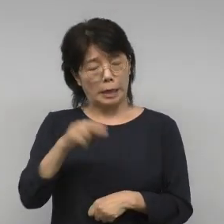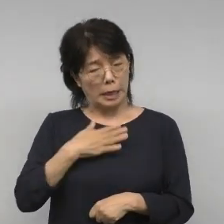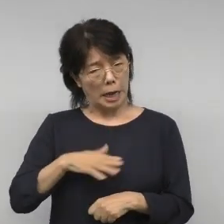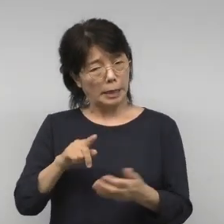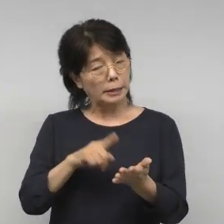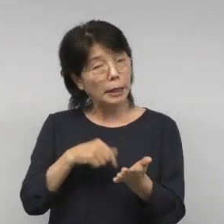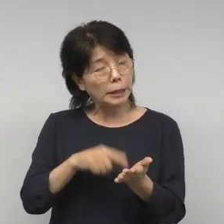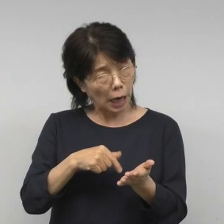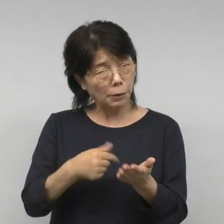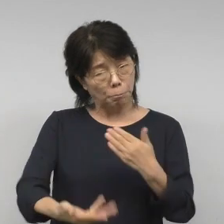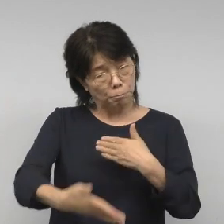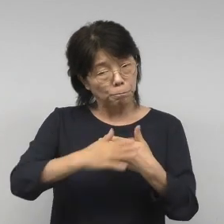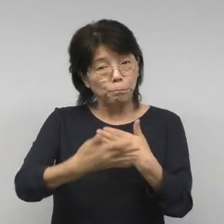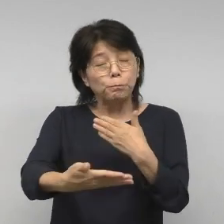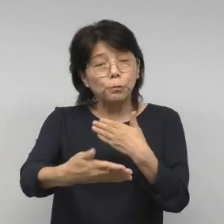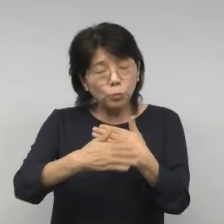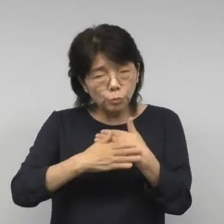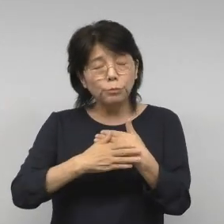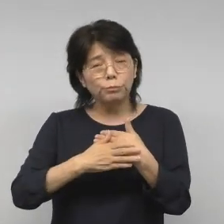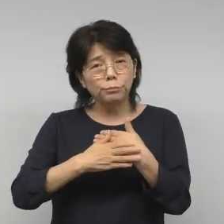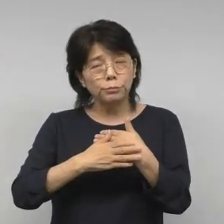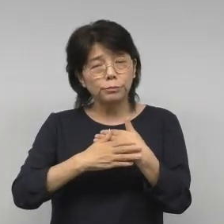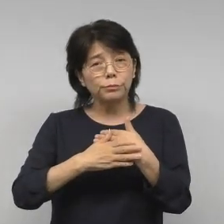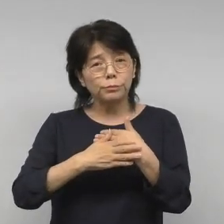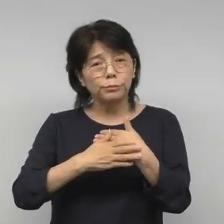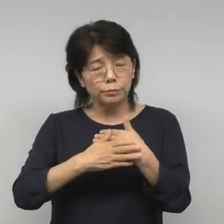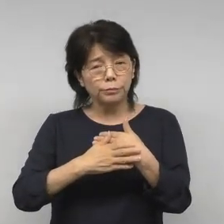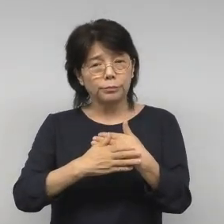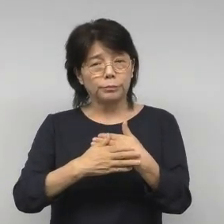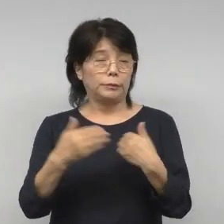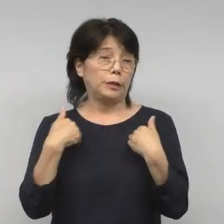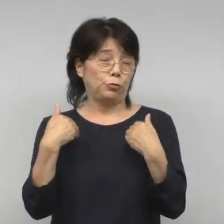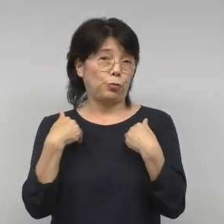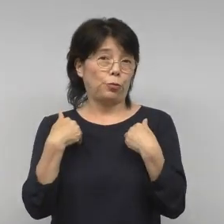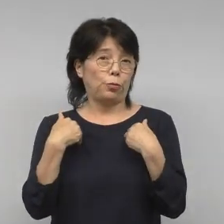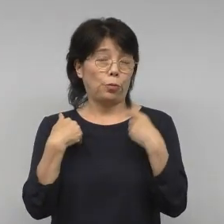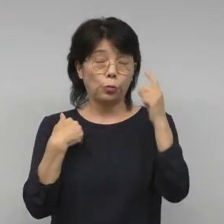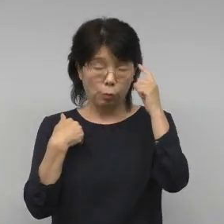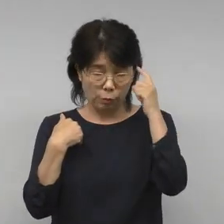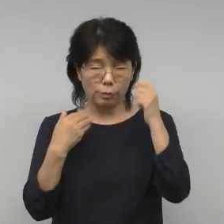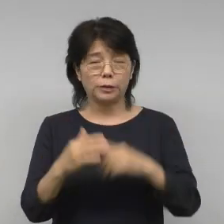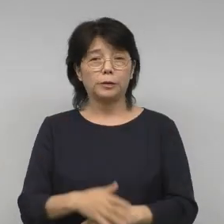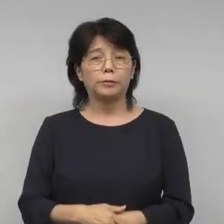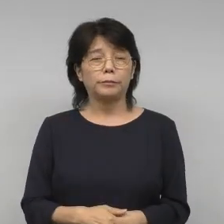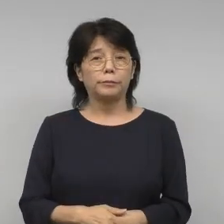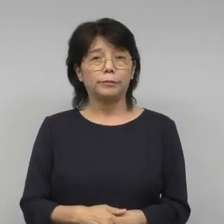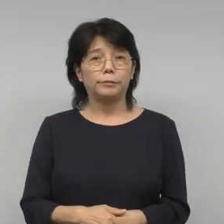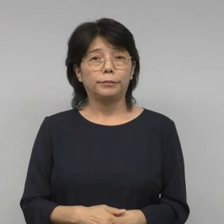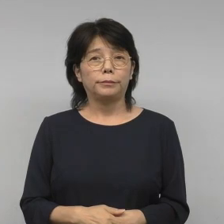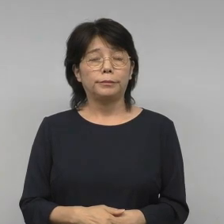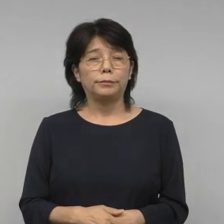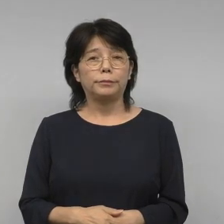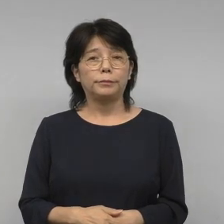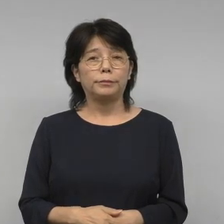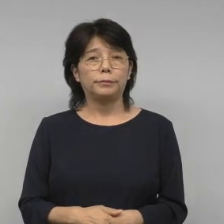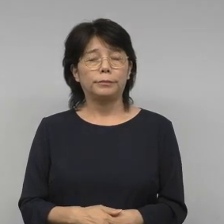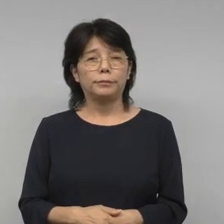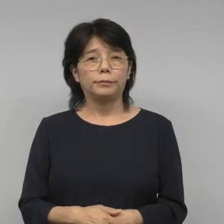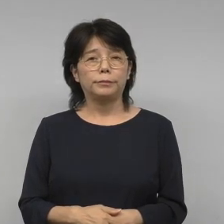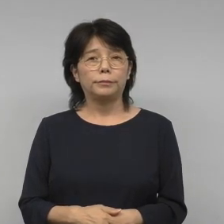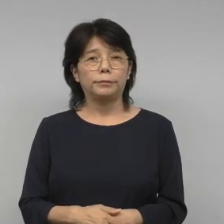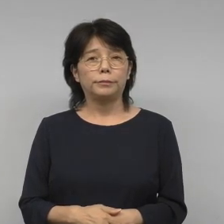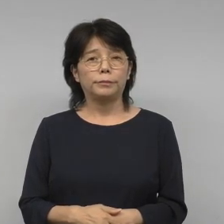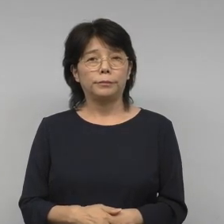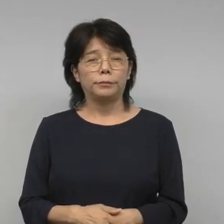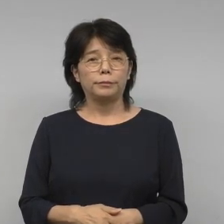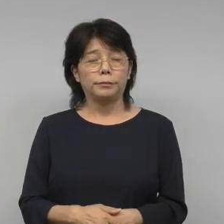を、まあ、補うようなですね、ものが必要かなというふうに思っています。それから